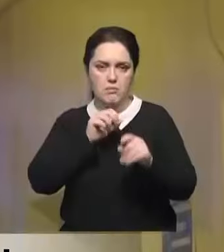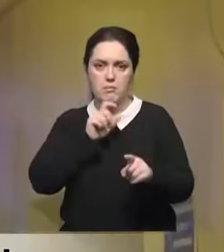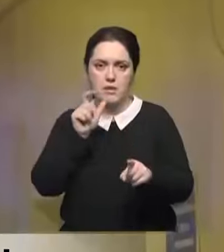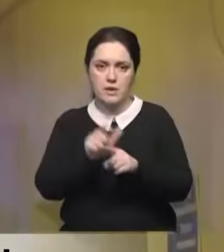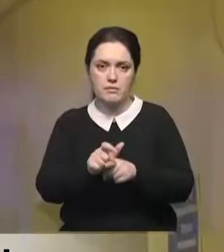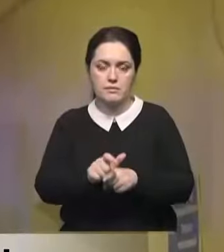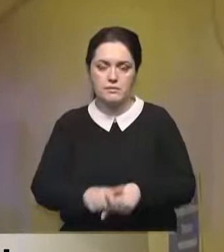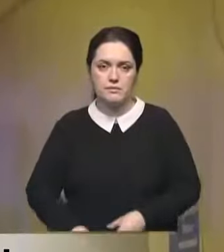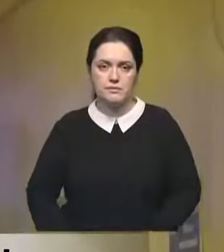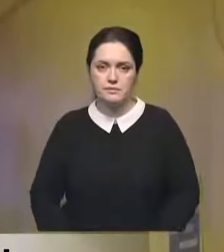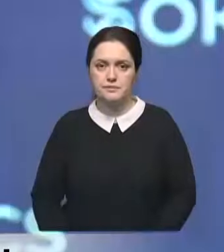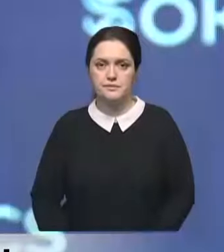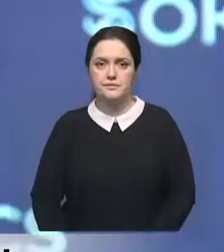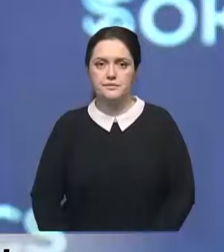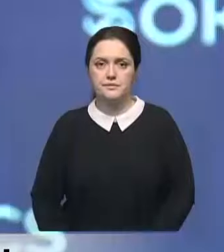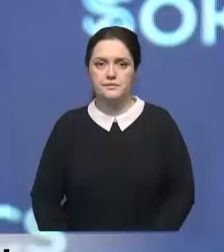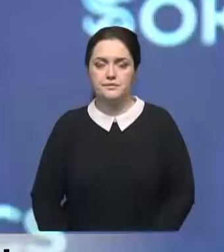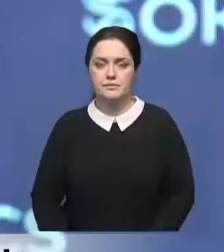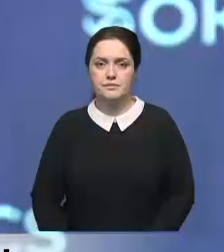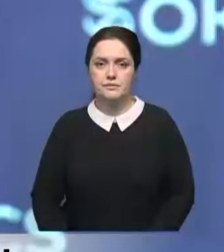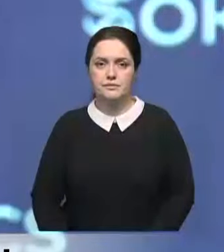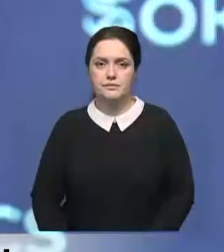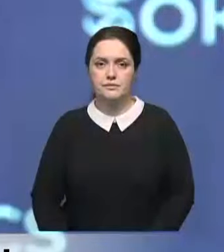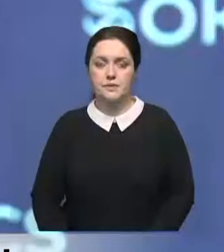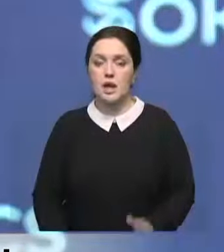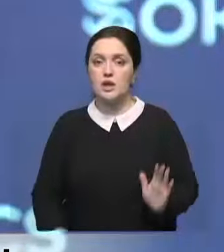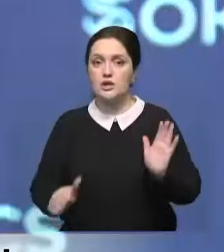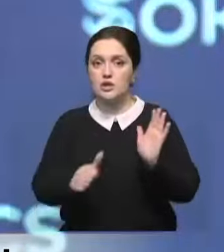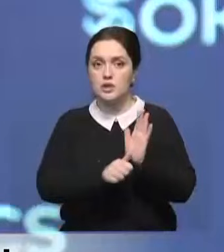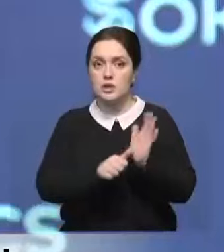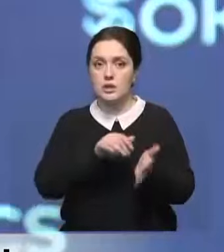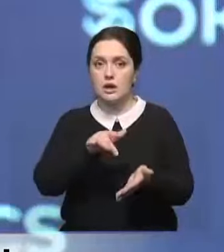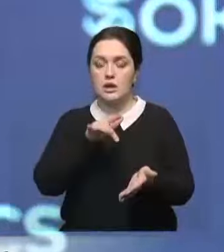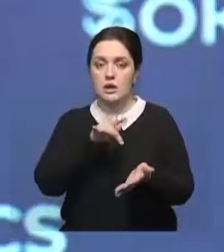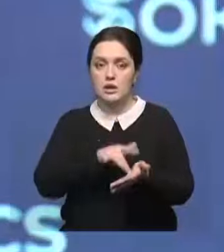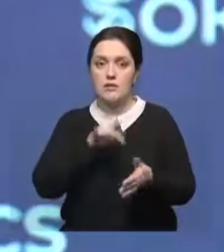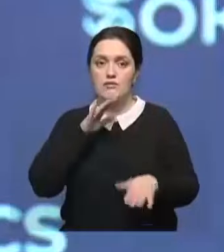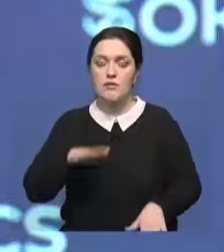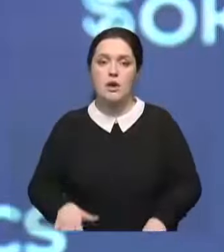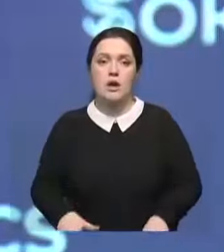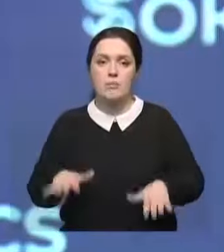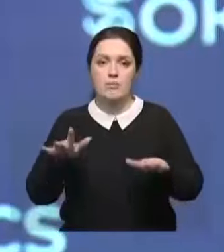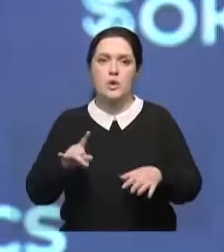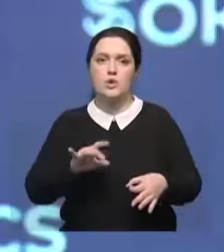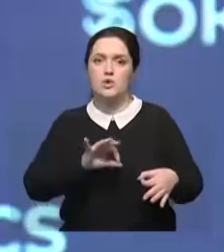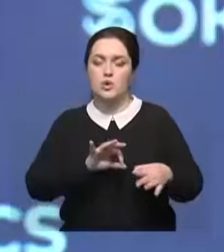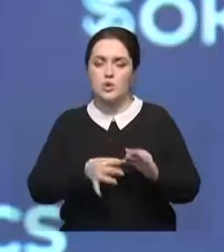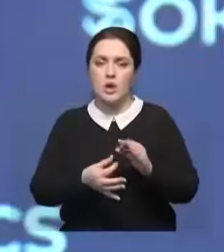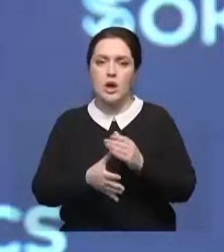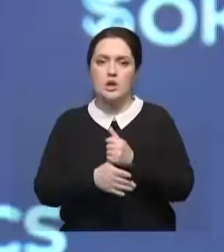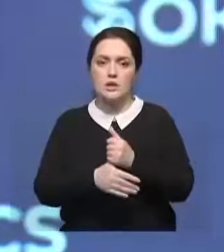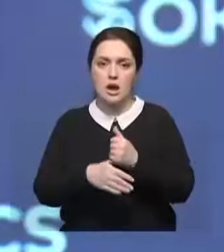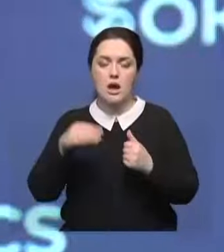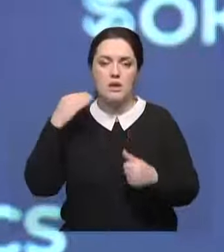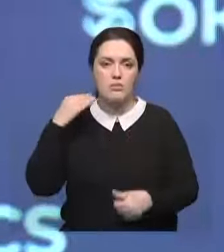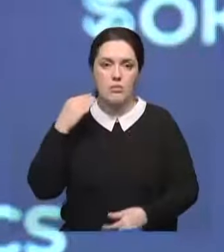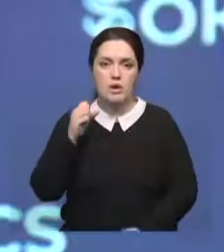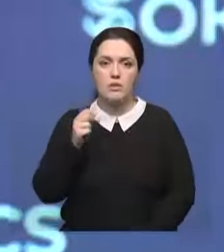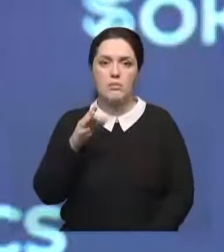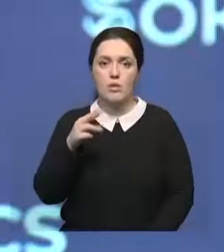запас медикаментов. В 6 регионах, где паводковая ситуация остается сложной, это Атырауская, Аксюбинская,